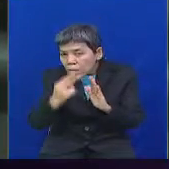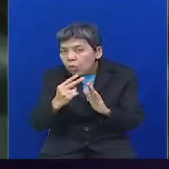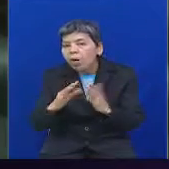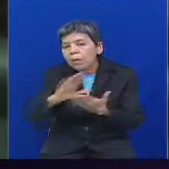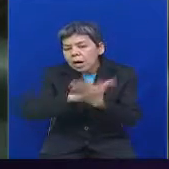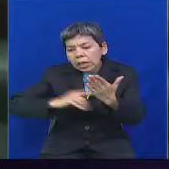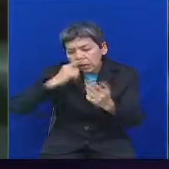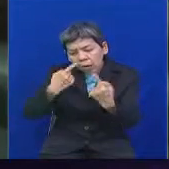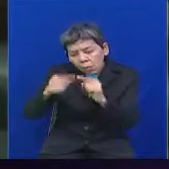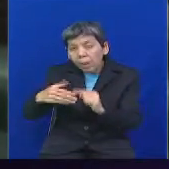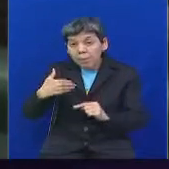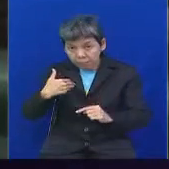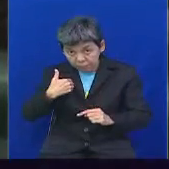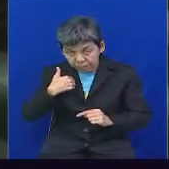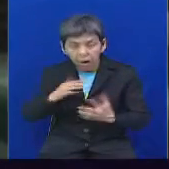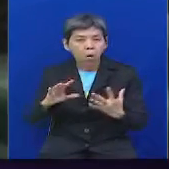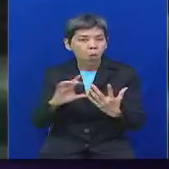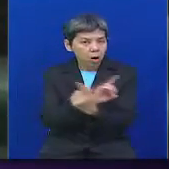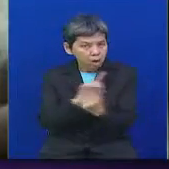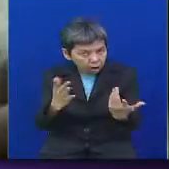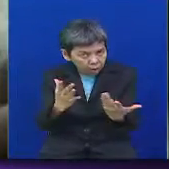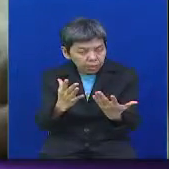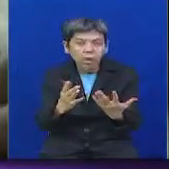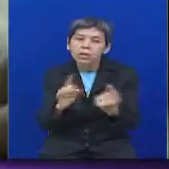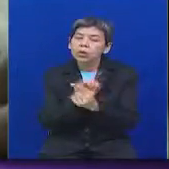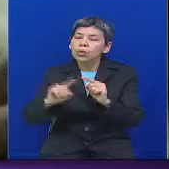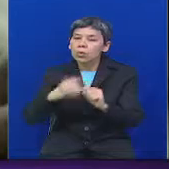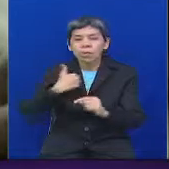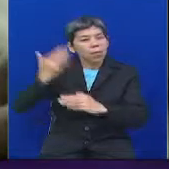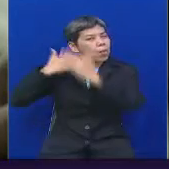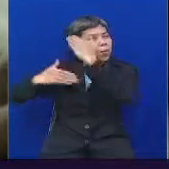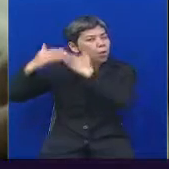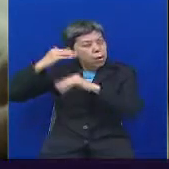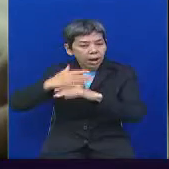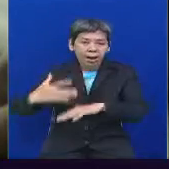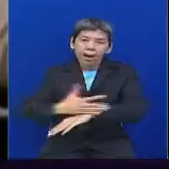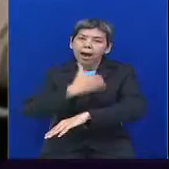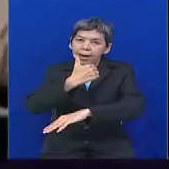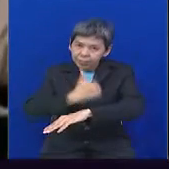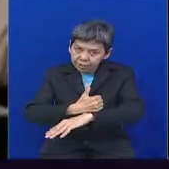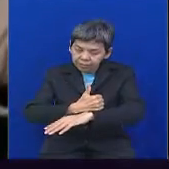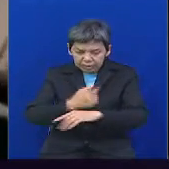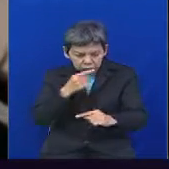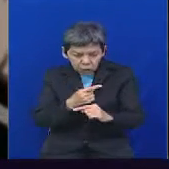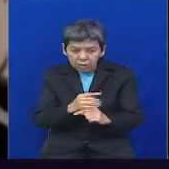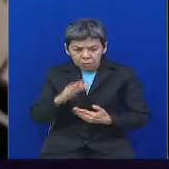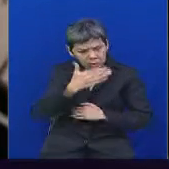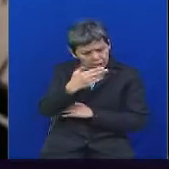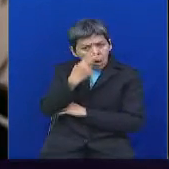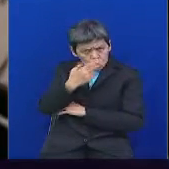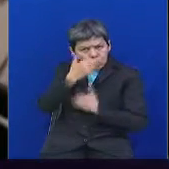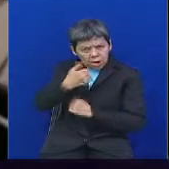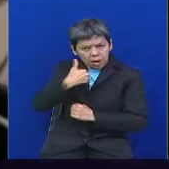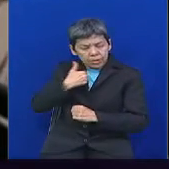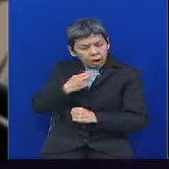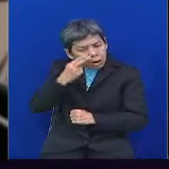ประเทศไทยในหลายๆด้านทั้งวัฒนธรรมสังคมประวัติศาสตร์การเมืองซึ่งเป็นเรื่องที่ต่างชาติให้ความสนใจ